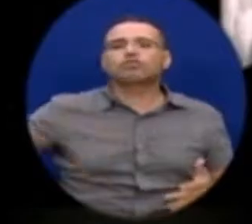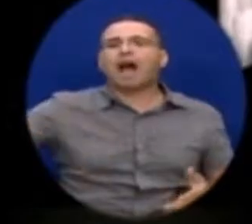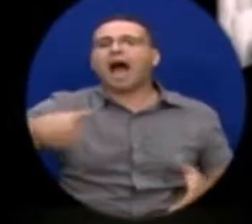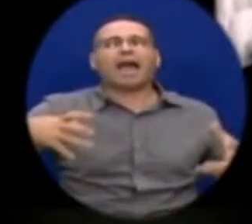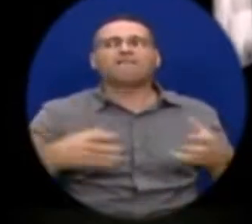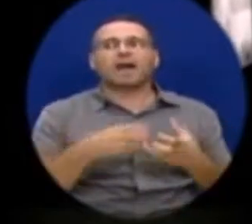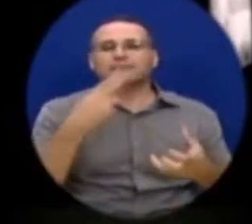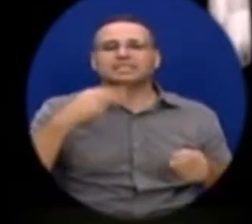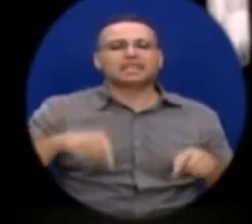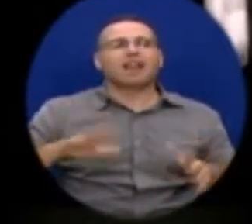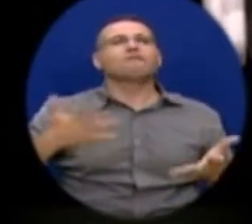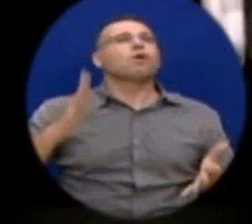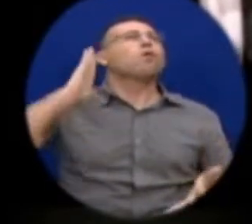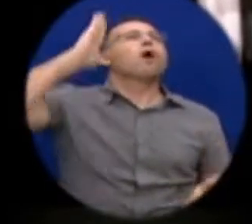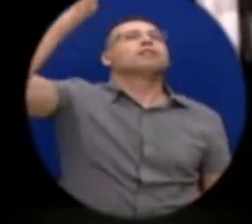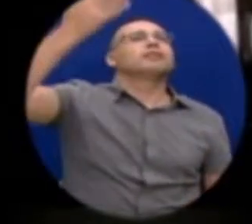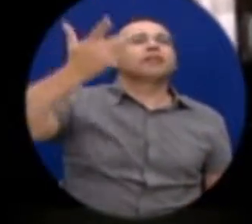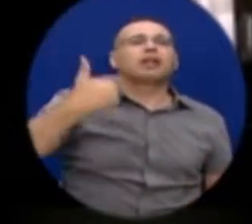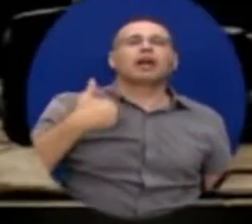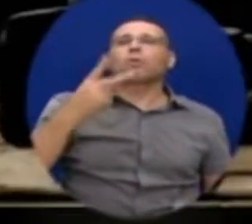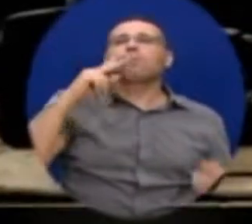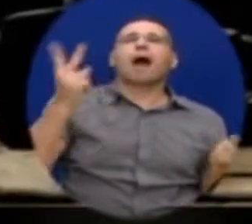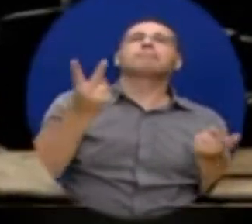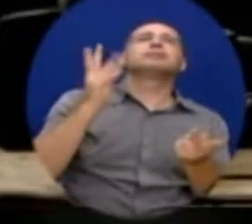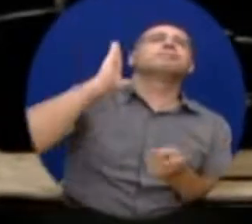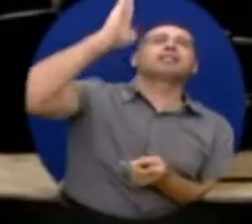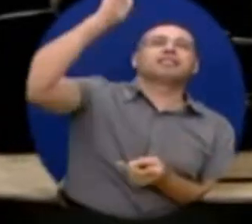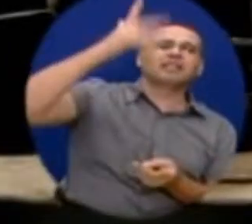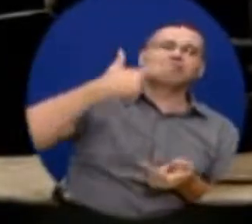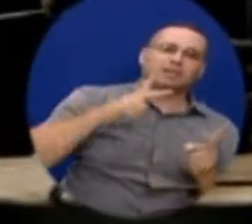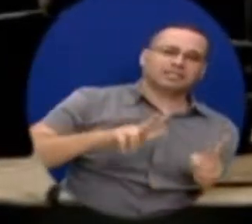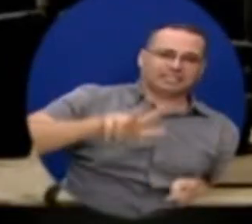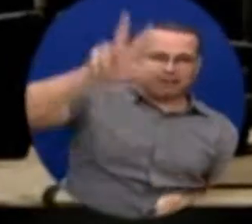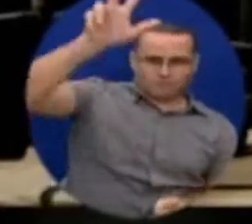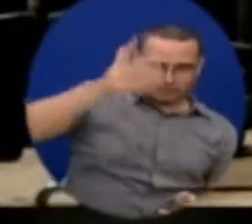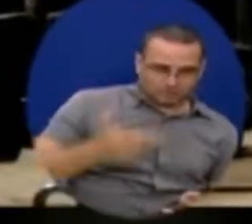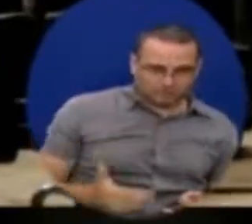או העם שלנו נמצא כרגע ביחס